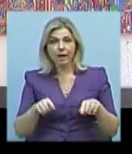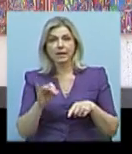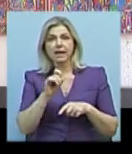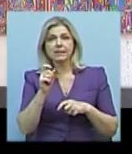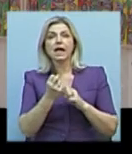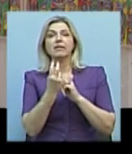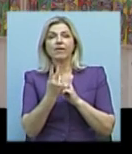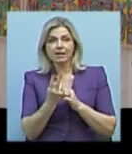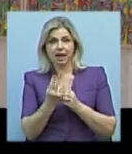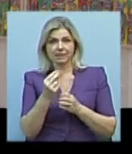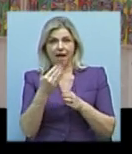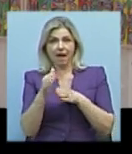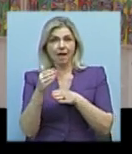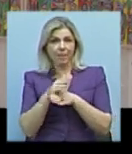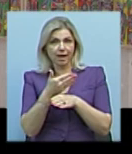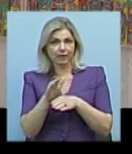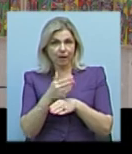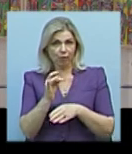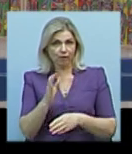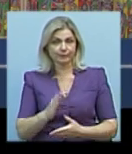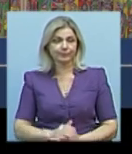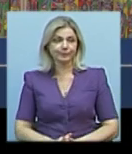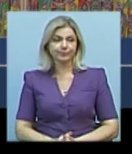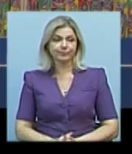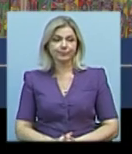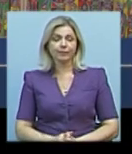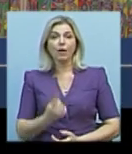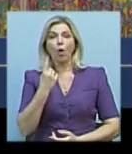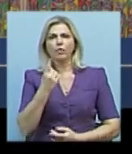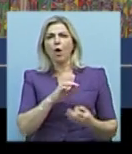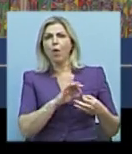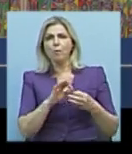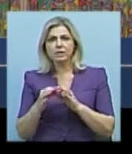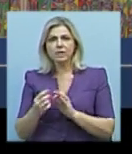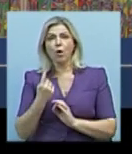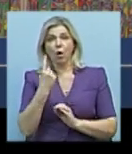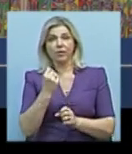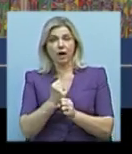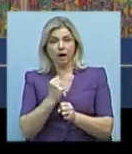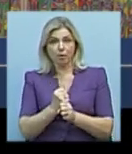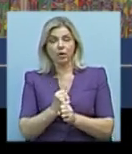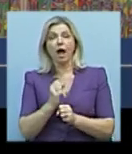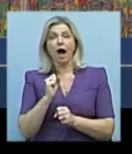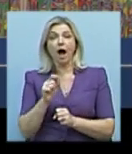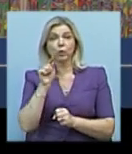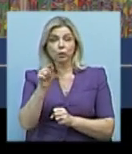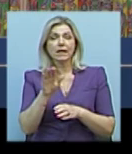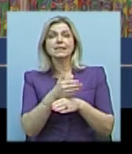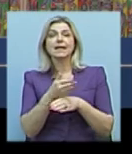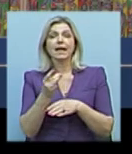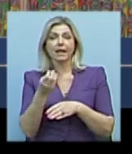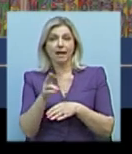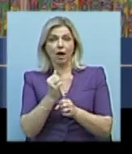живописних елементів. Це єдина композиція, одна робота, одна серія робіт. Тобто це